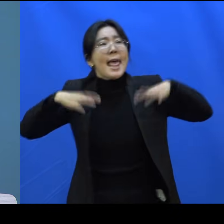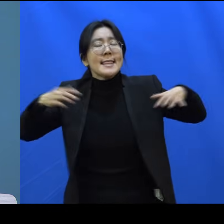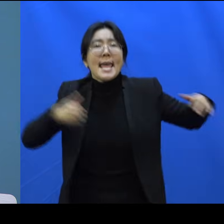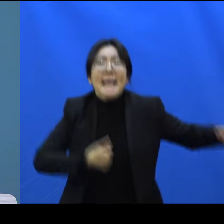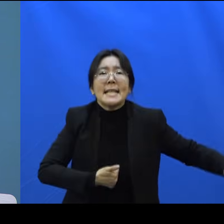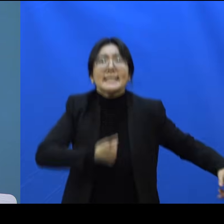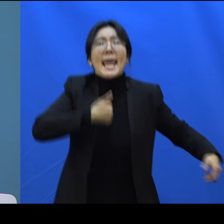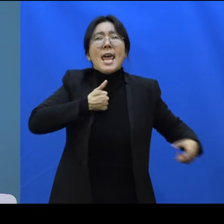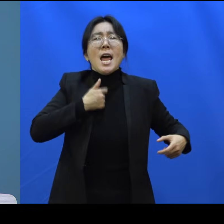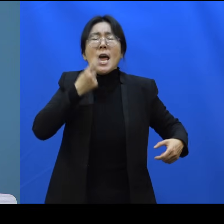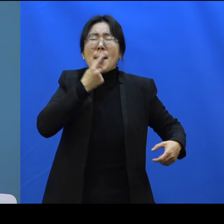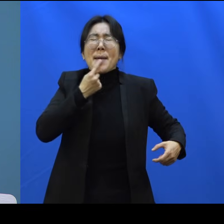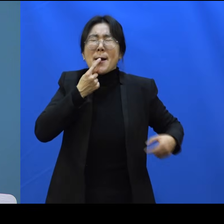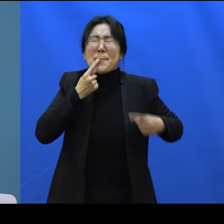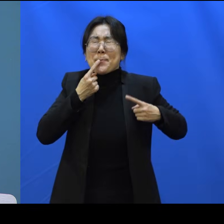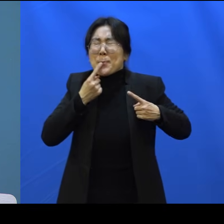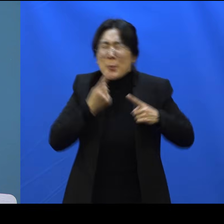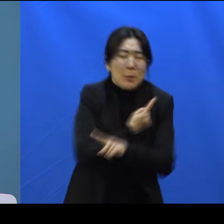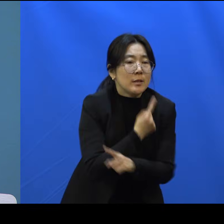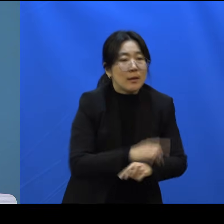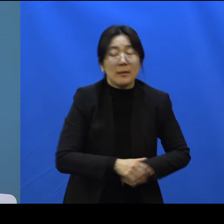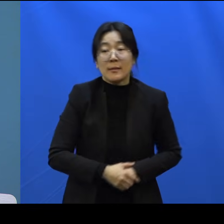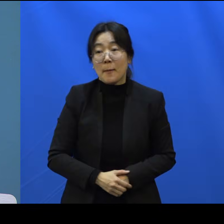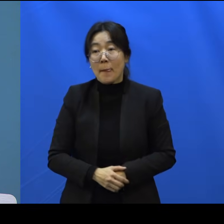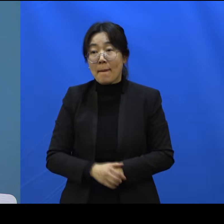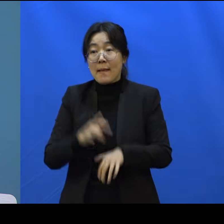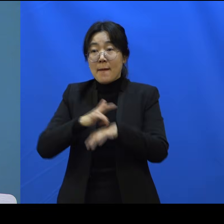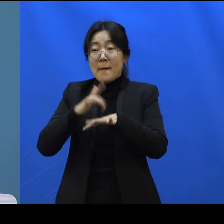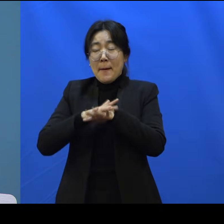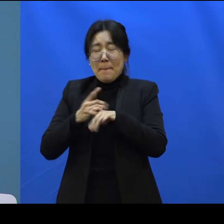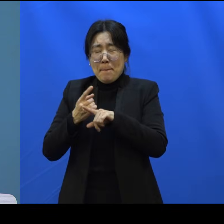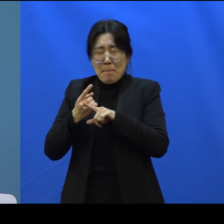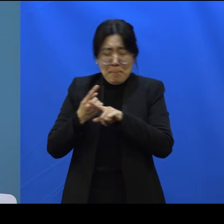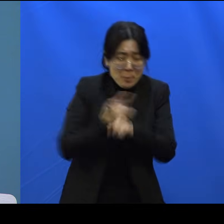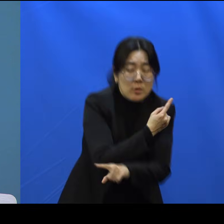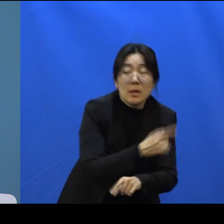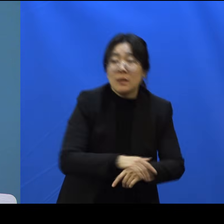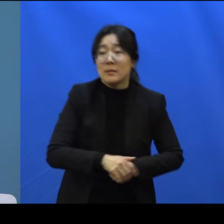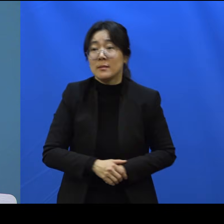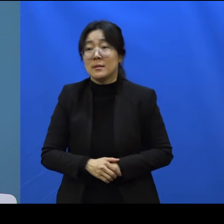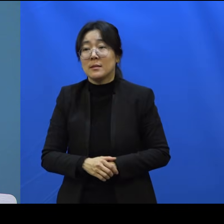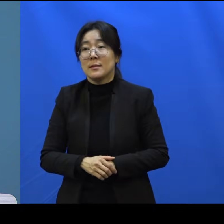십자가의 십자가적 정체성. 이제 이것은 결국은